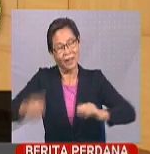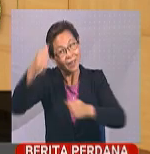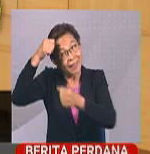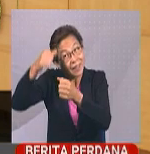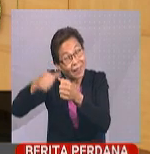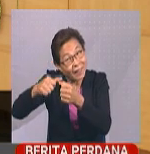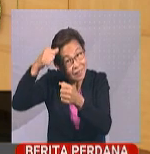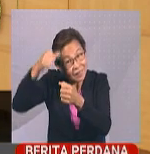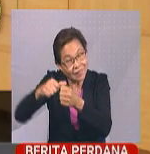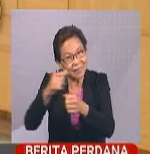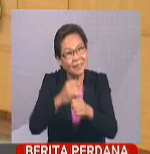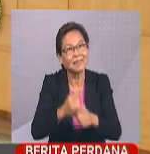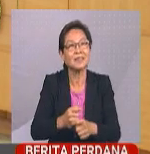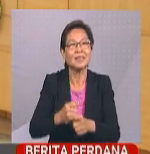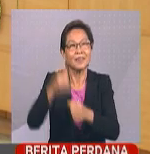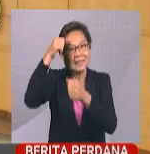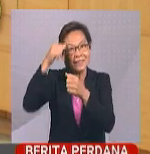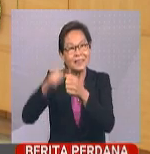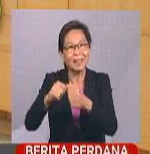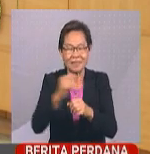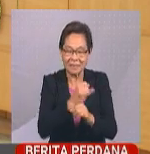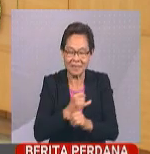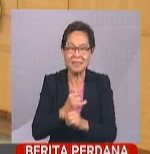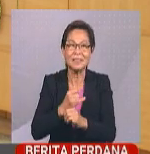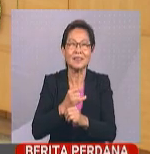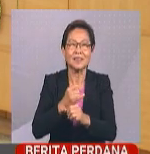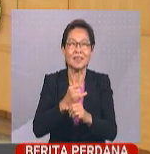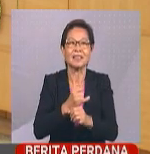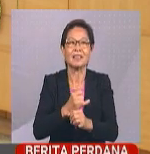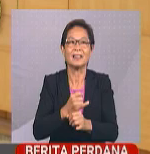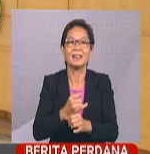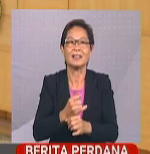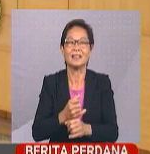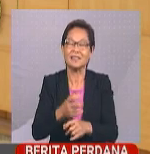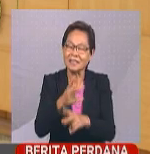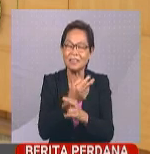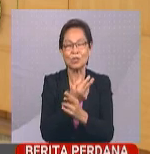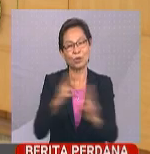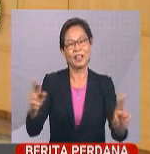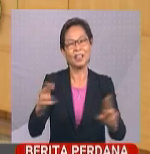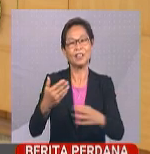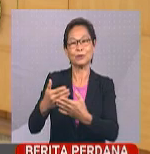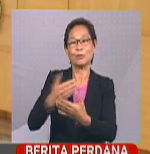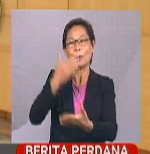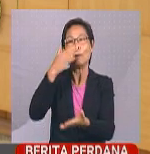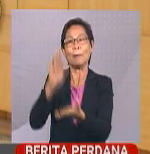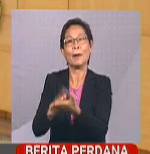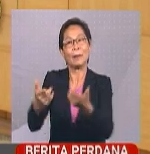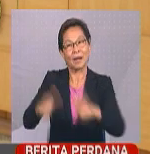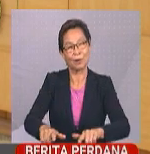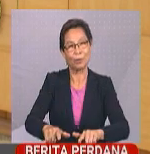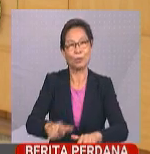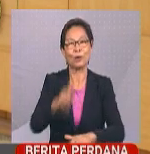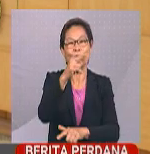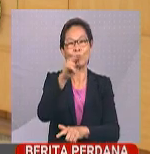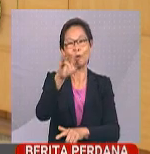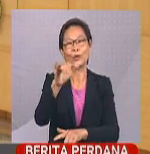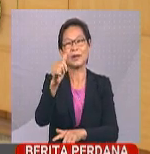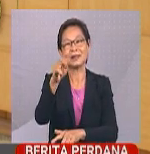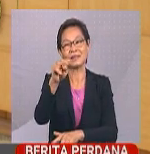Beringatlah, berjagung-jagung dahulu sebelum padi masak. Nur Liana Tarmizi, RTN.